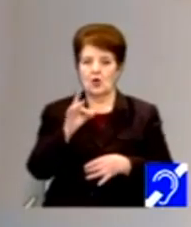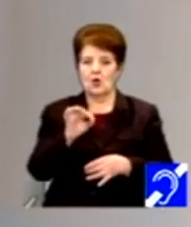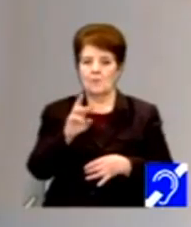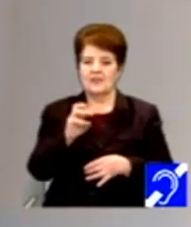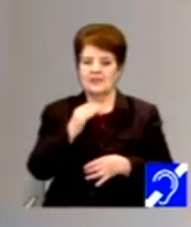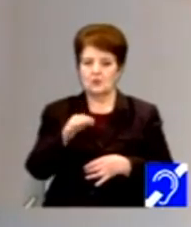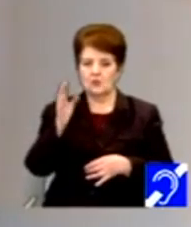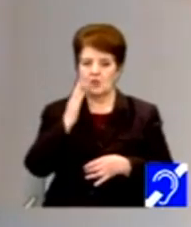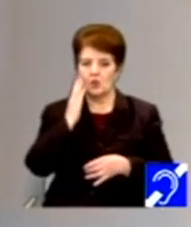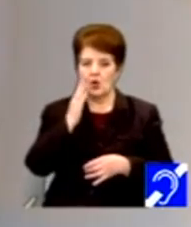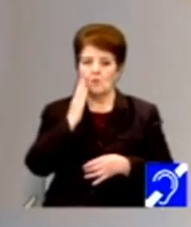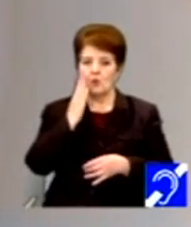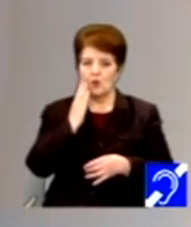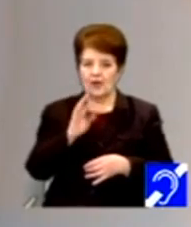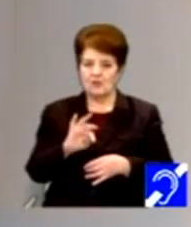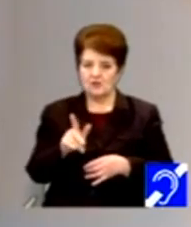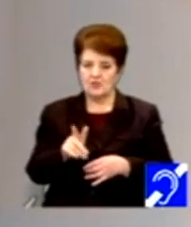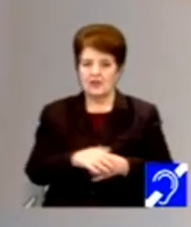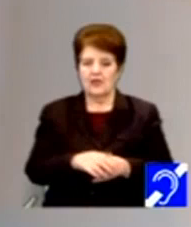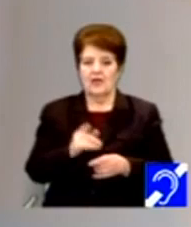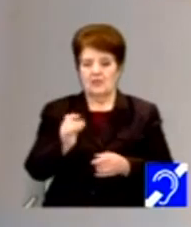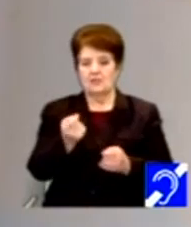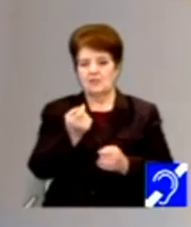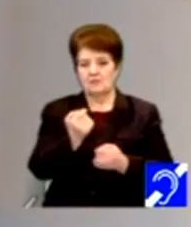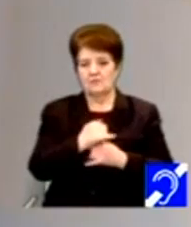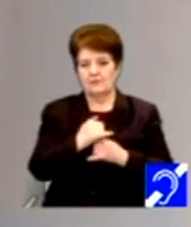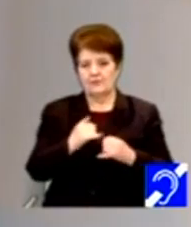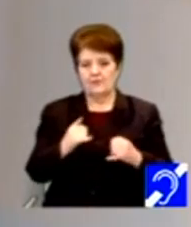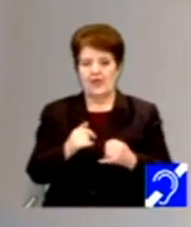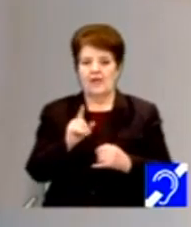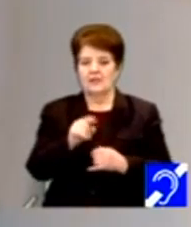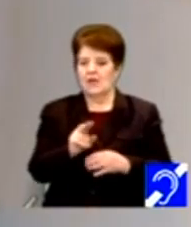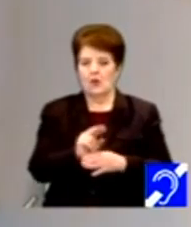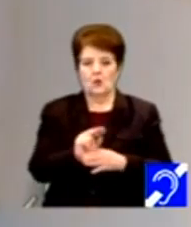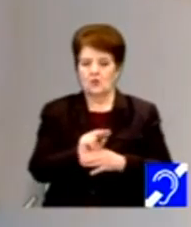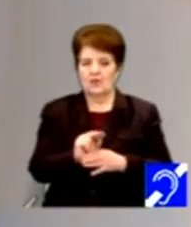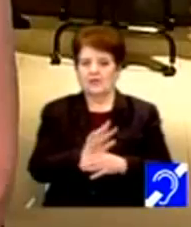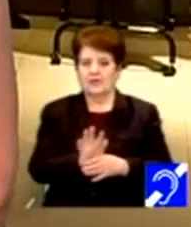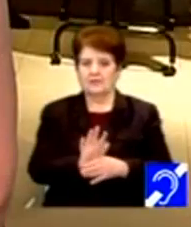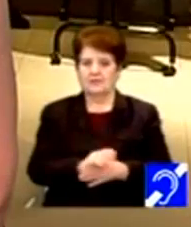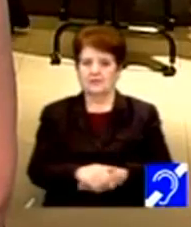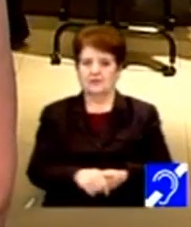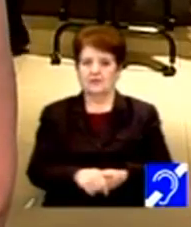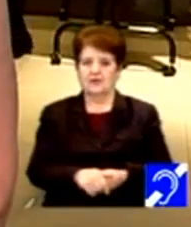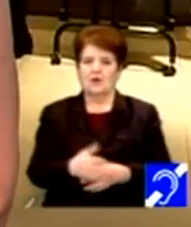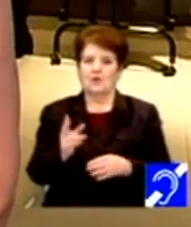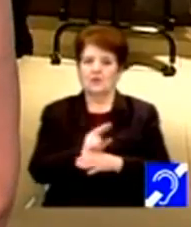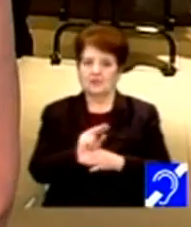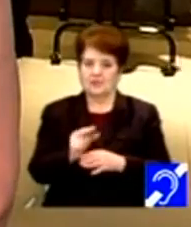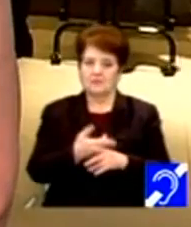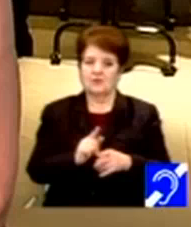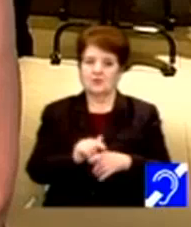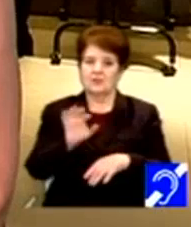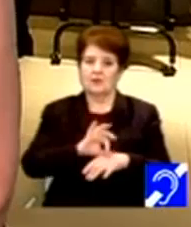București. Acesta însă doar ameliorează puțin simptomele, dar nici de cum nu tratează afecțiunea. Există un tratament pentru această